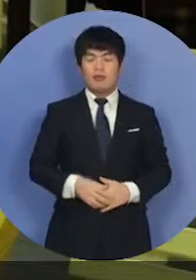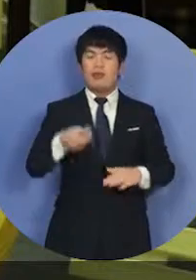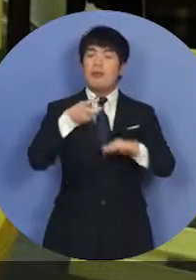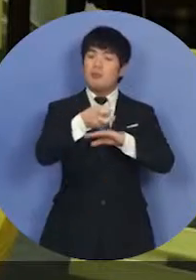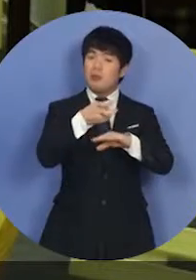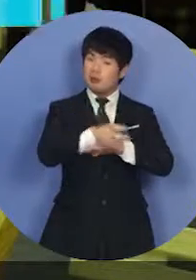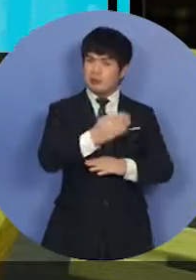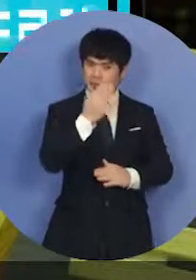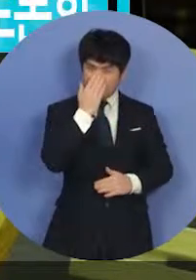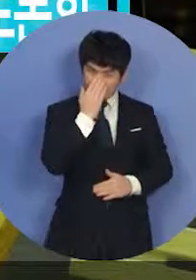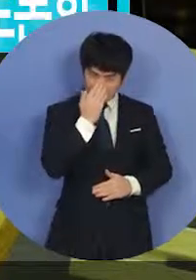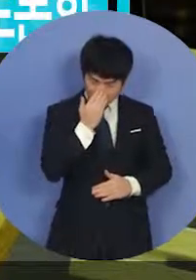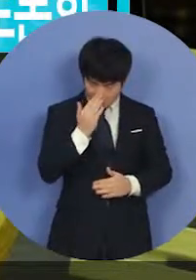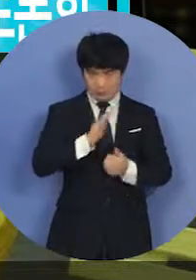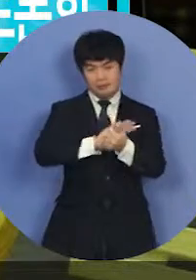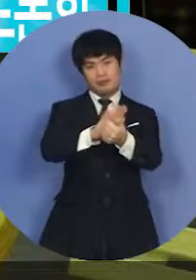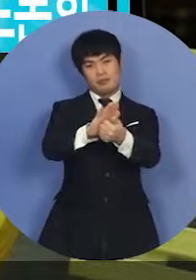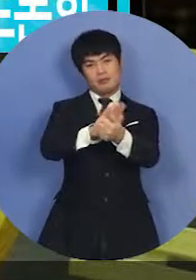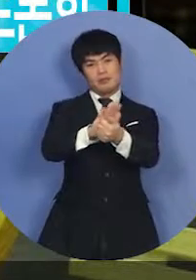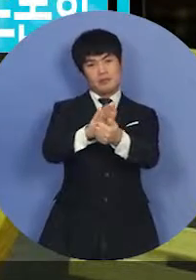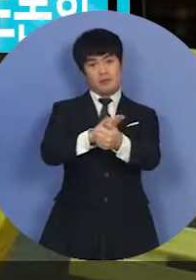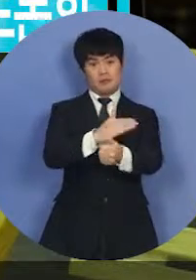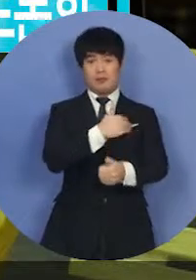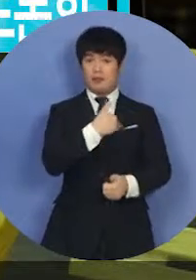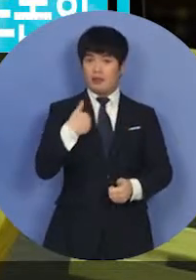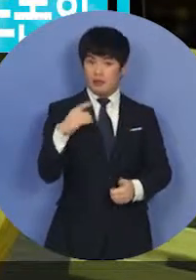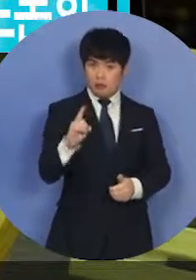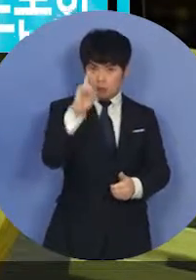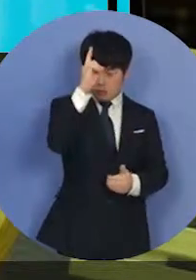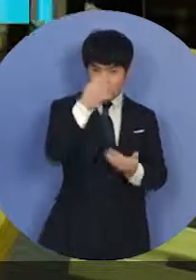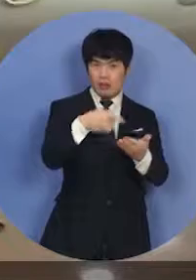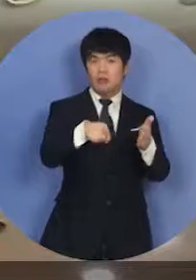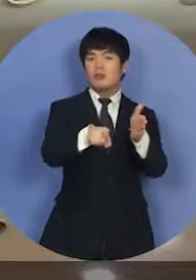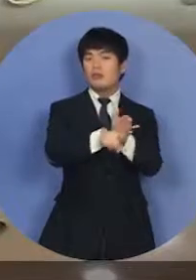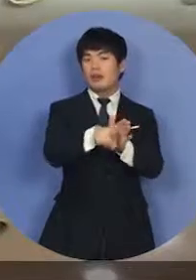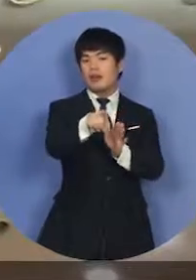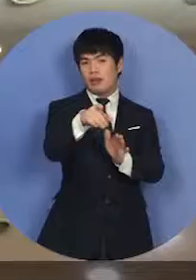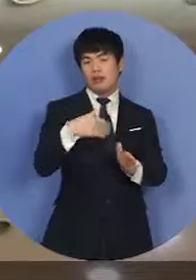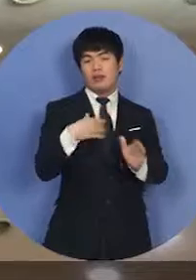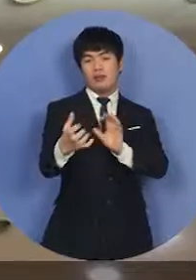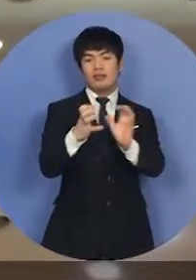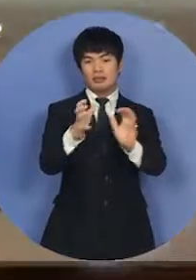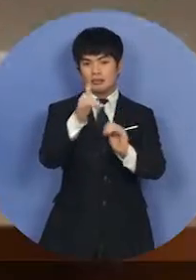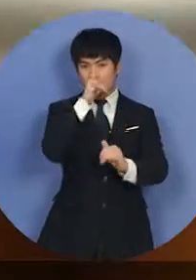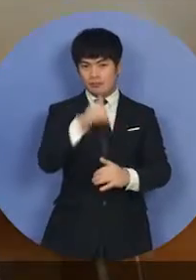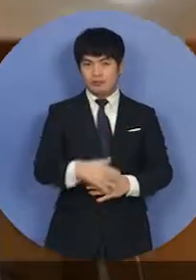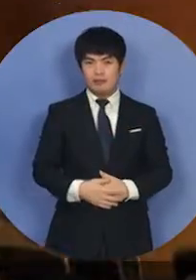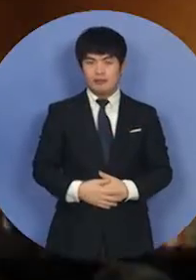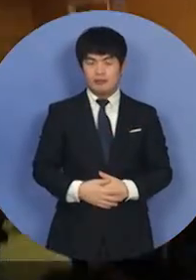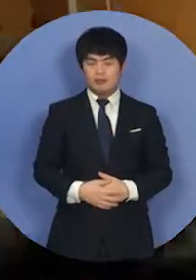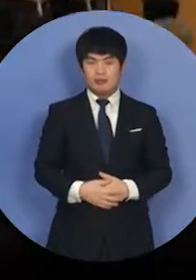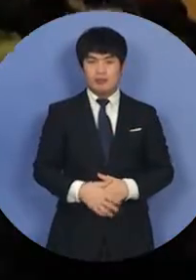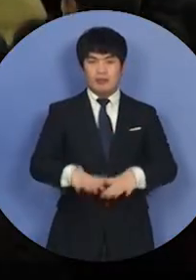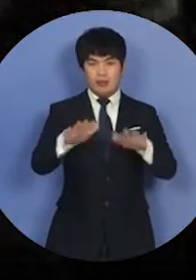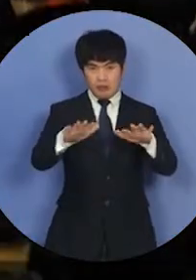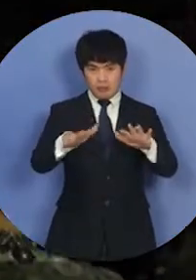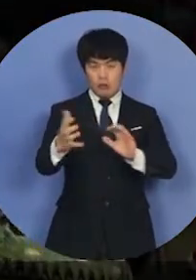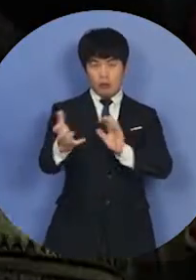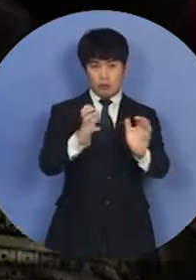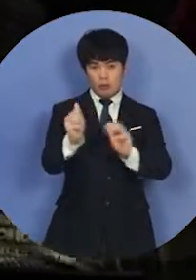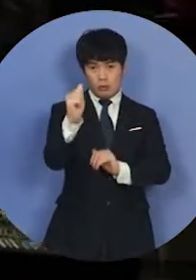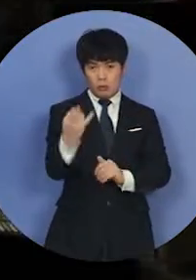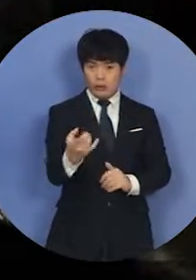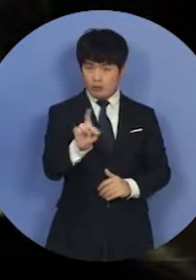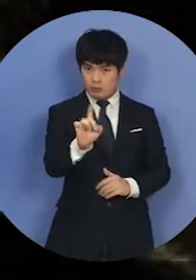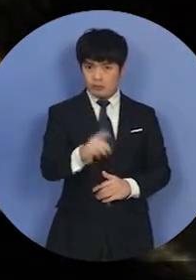천안시 시내버스 친절도 향상을 위한 토론회가 열렸습니다 사단법인 소비자시민모임 충남 천안